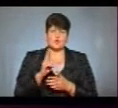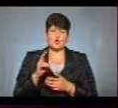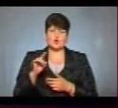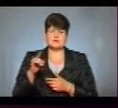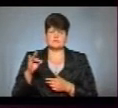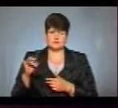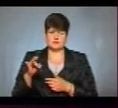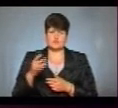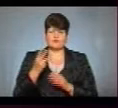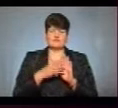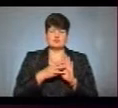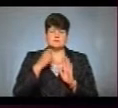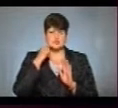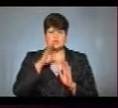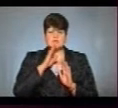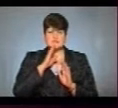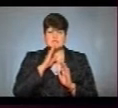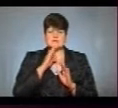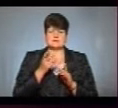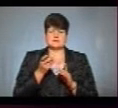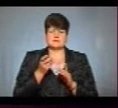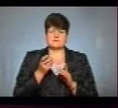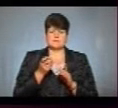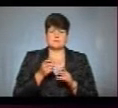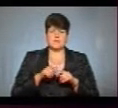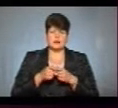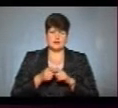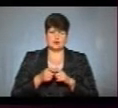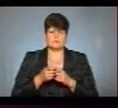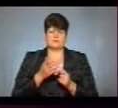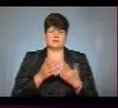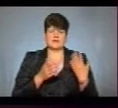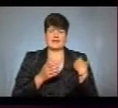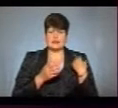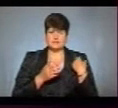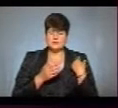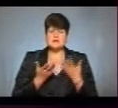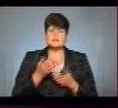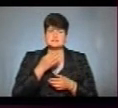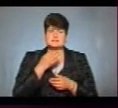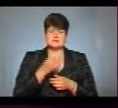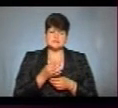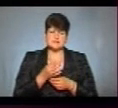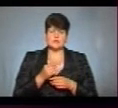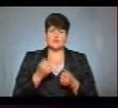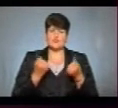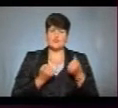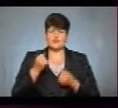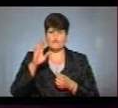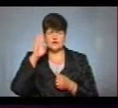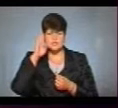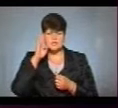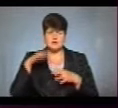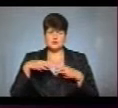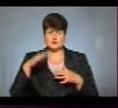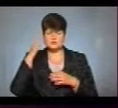У 8-річної дівчинки закритий перелом кісток лівого передпліччя, повідомила диспетчер Козівської швидкої Любов Бідун. У водія політравми, струс